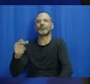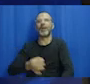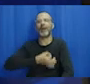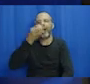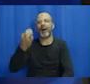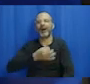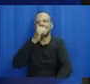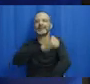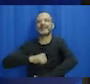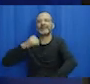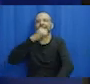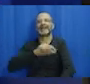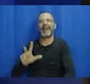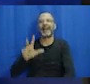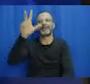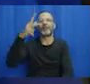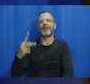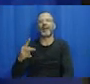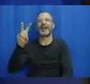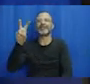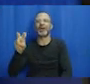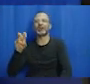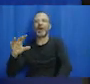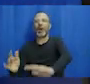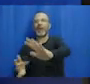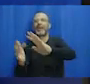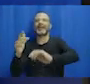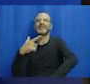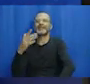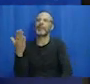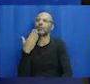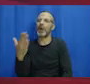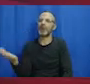والباحث الأكاديمي من الجديد المكر، وفادي عجاوي من الناصر المحلل السياسي، شكرا على حضوركم. شكرا لك.